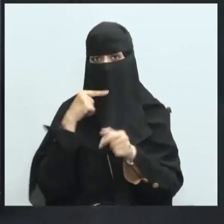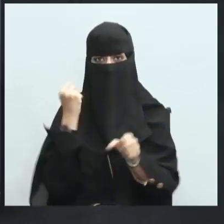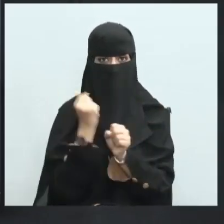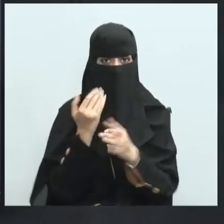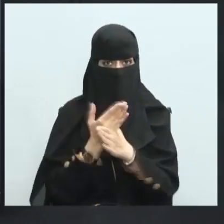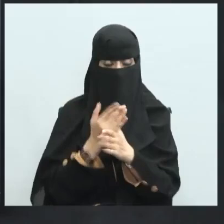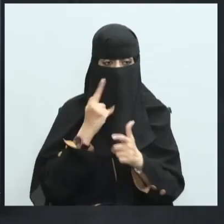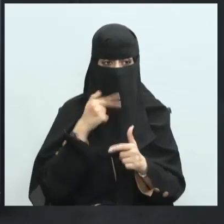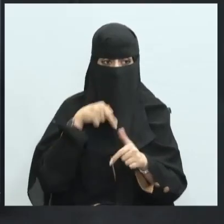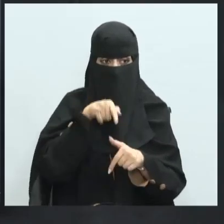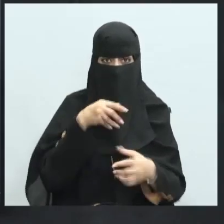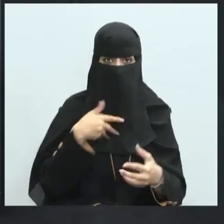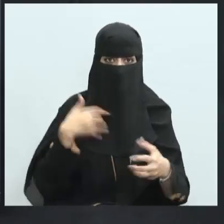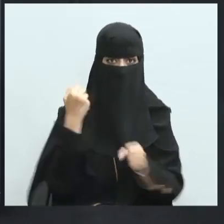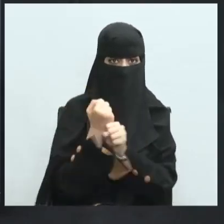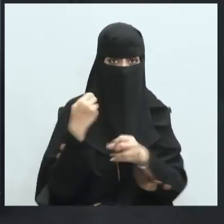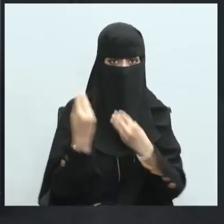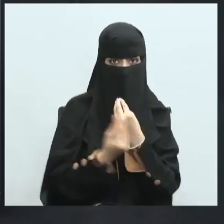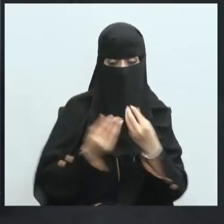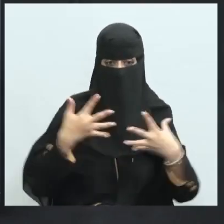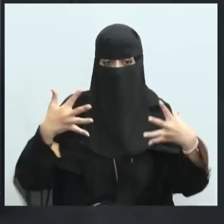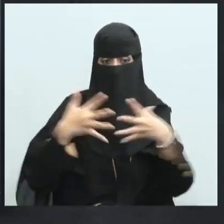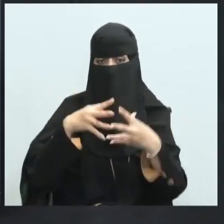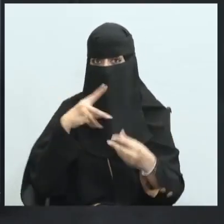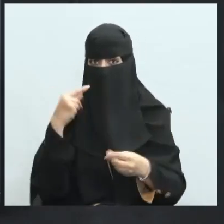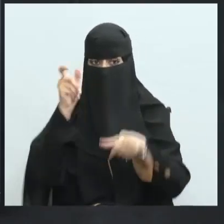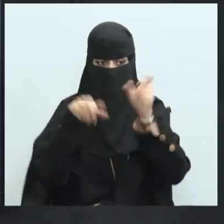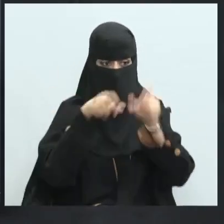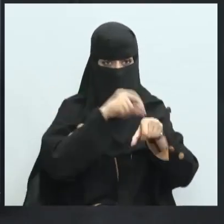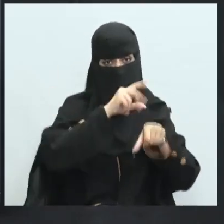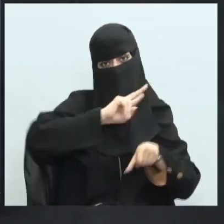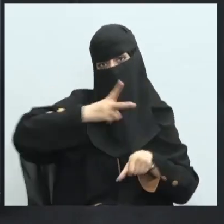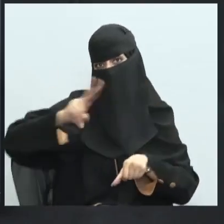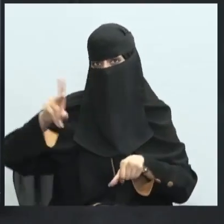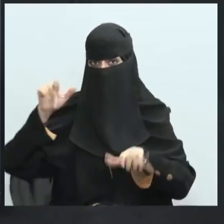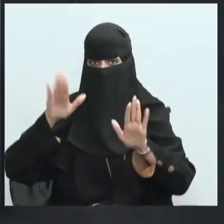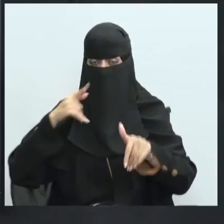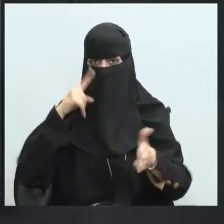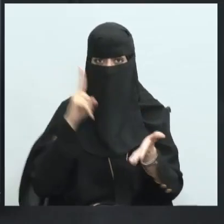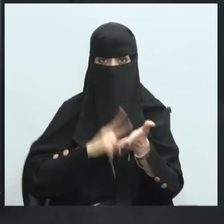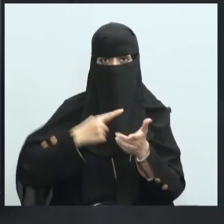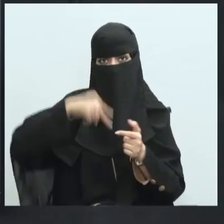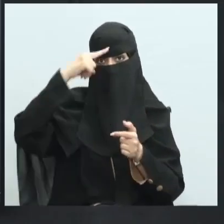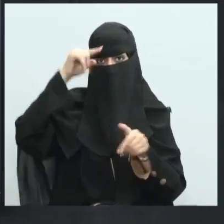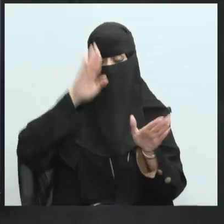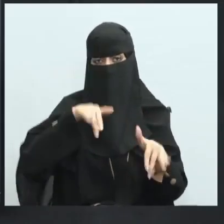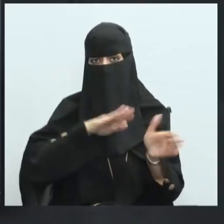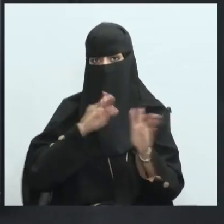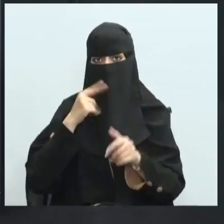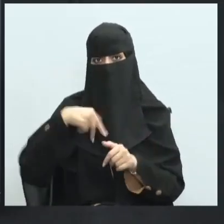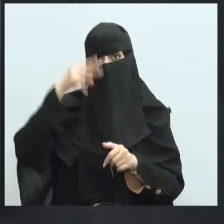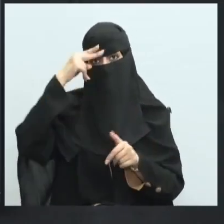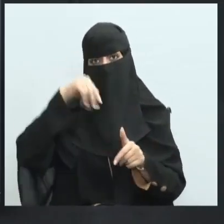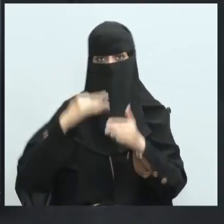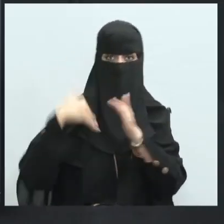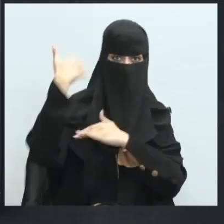ويختلط بالناس من اطياف متعدده مثلا من سواء كانوا من السعوديه او